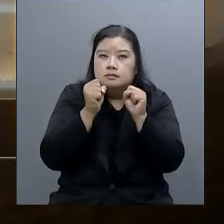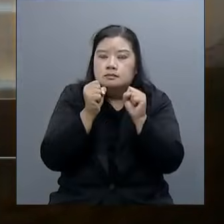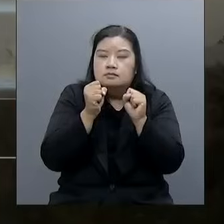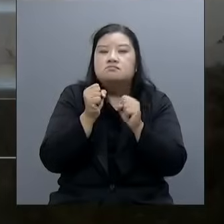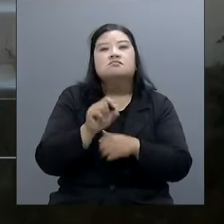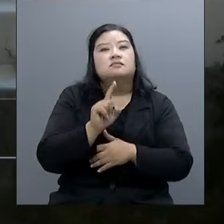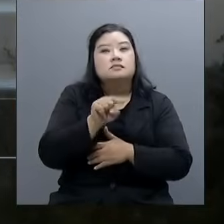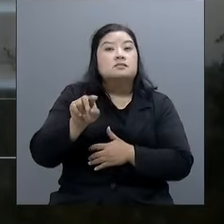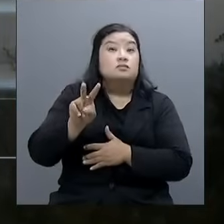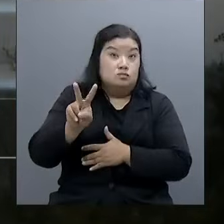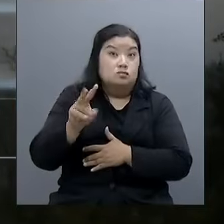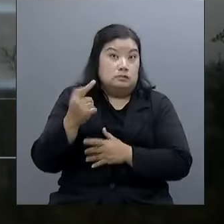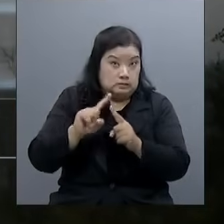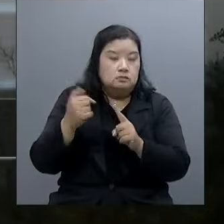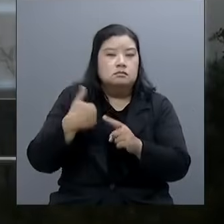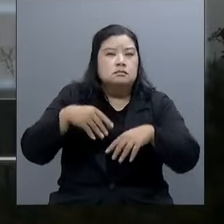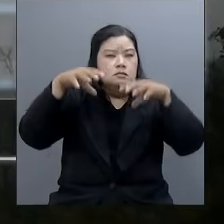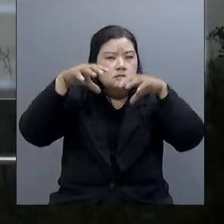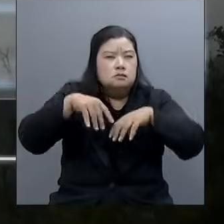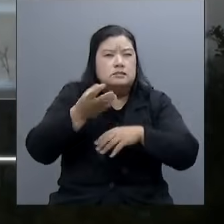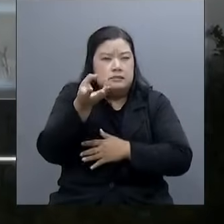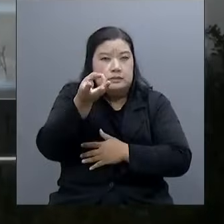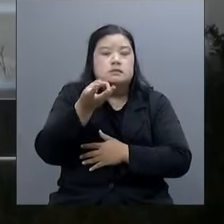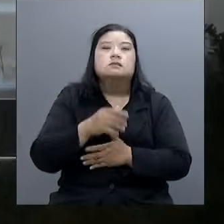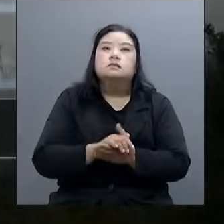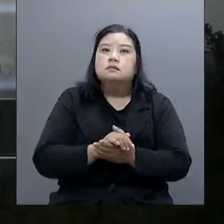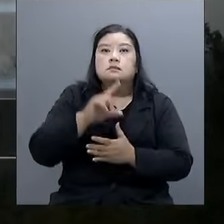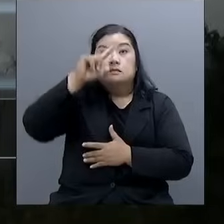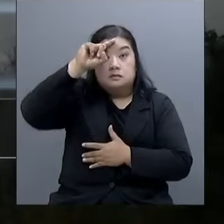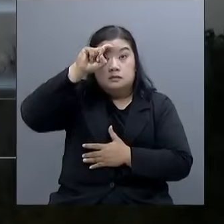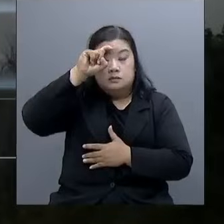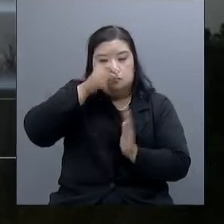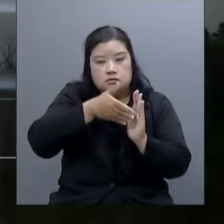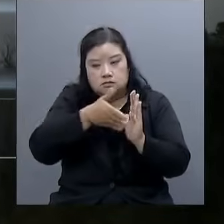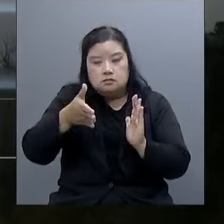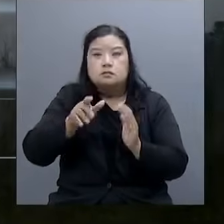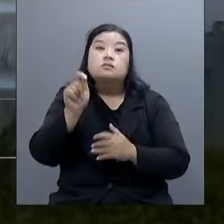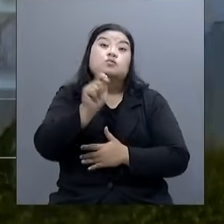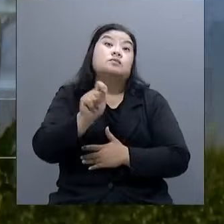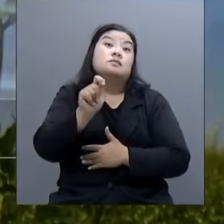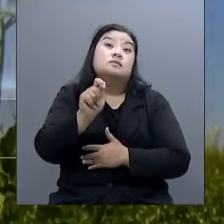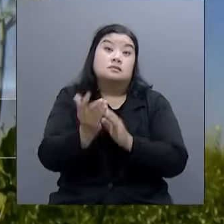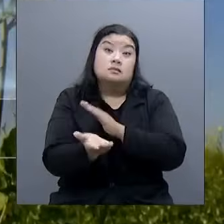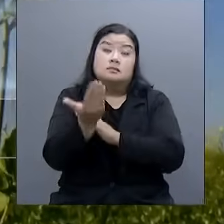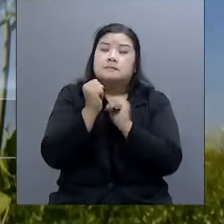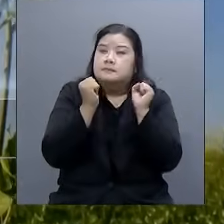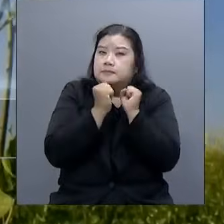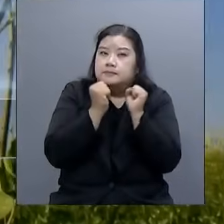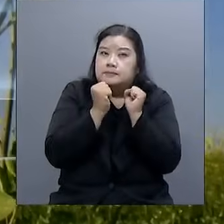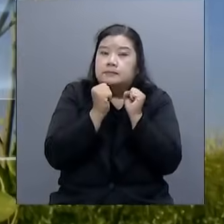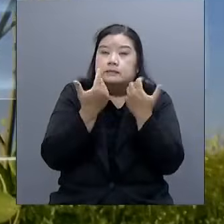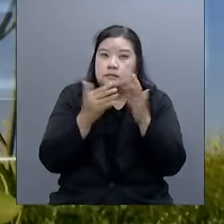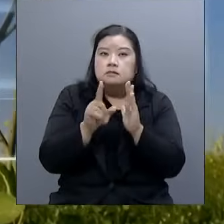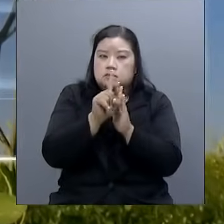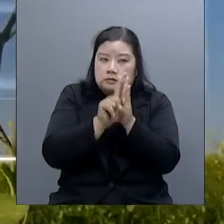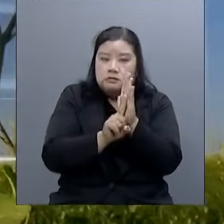องศากับมีฝนเล็กน้อยทางตอนบนของภาคในช่วงวันเสาร์นี้ถึงวันอังคารหน้าอากาศจะเย็นในตอนเช้าและอุณหภูมิจะลดลง